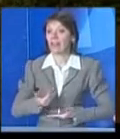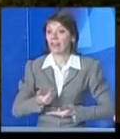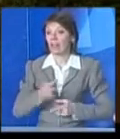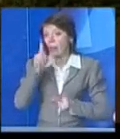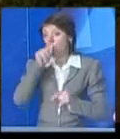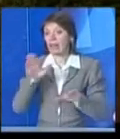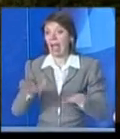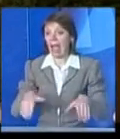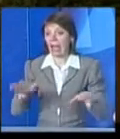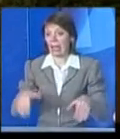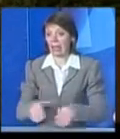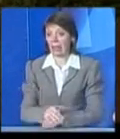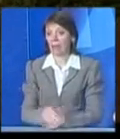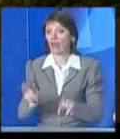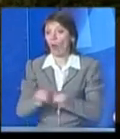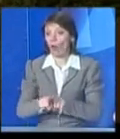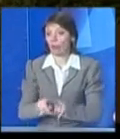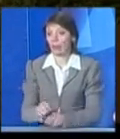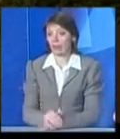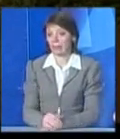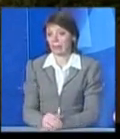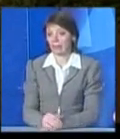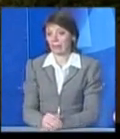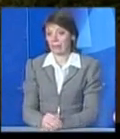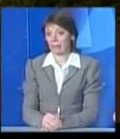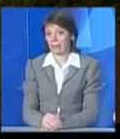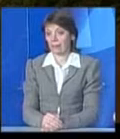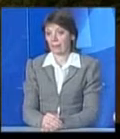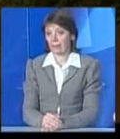птахи. Теж.